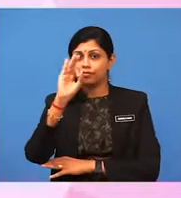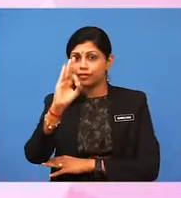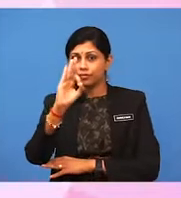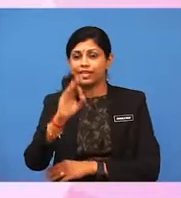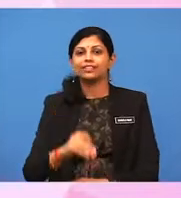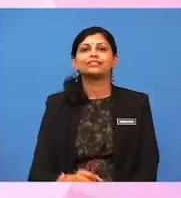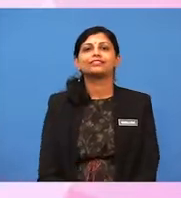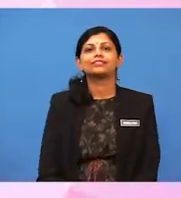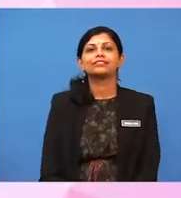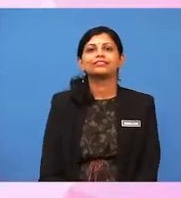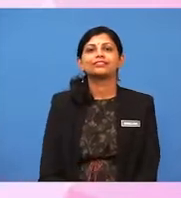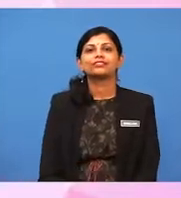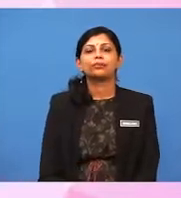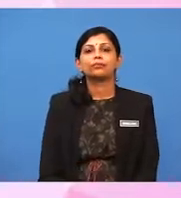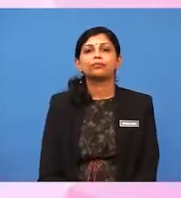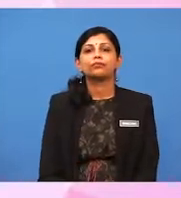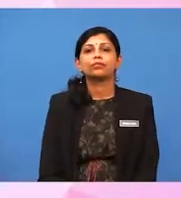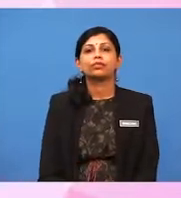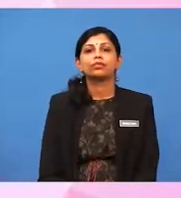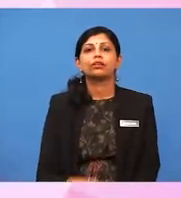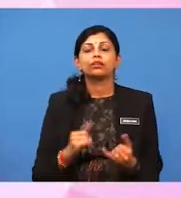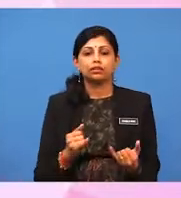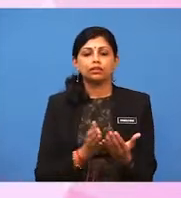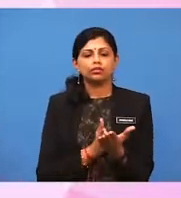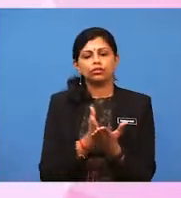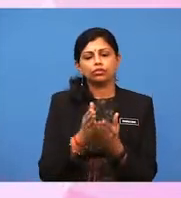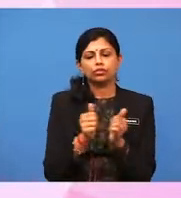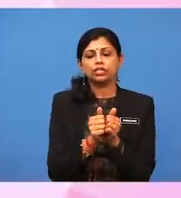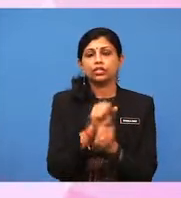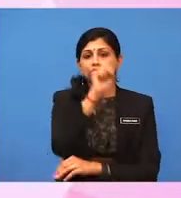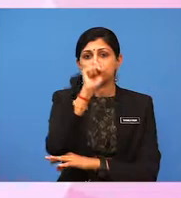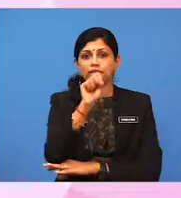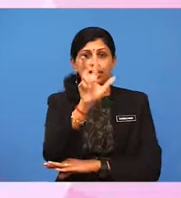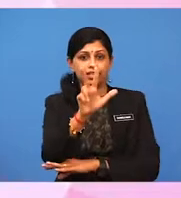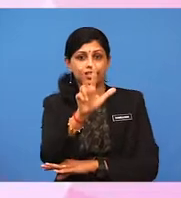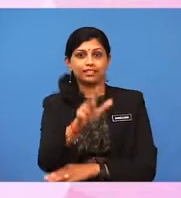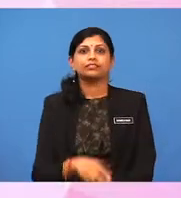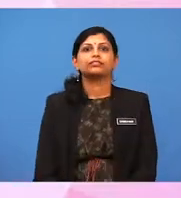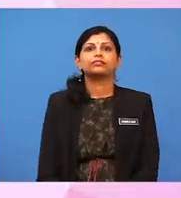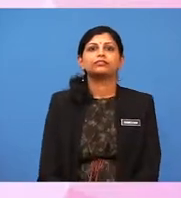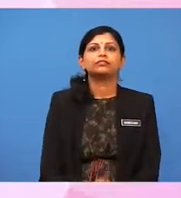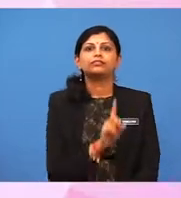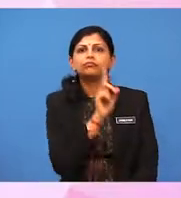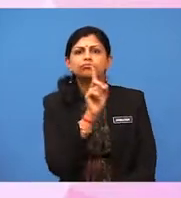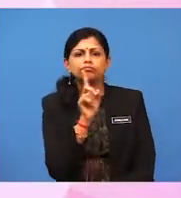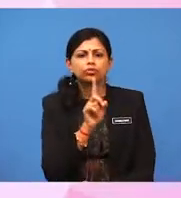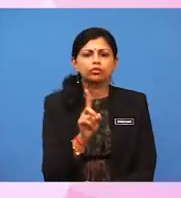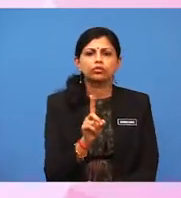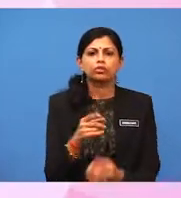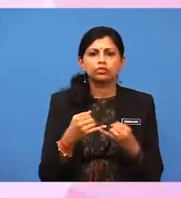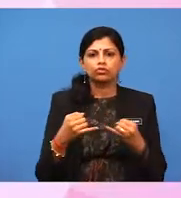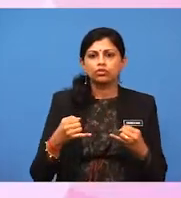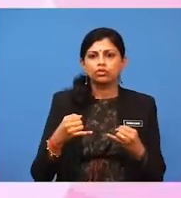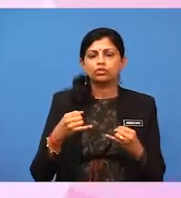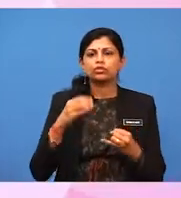54.9. Mari kita teruskan dengan soalan ketiga. Manakah antara yang berikut merupakan jenis